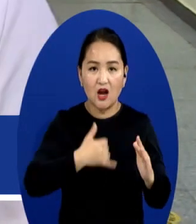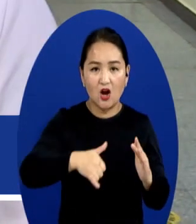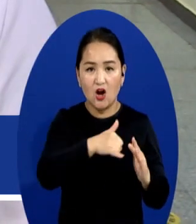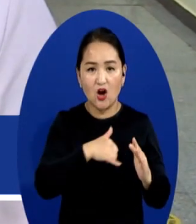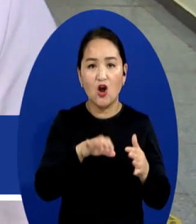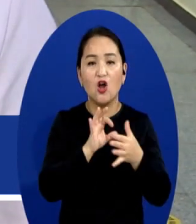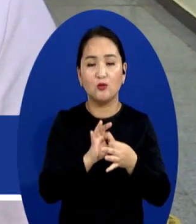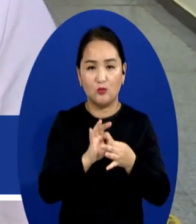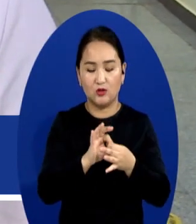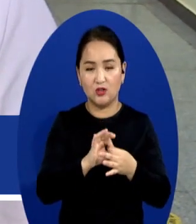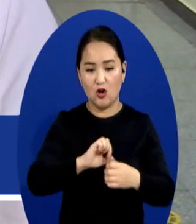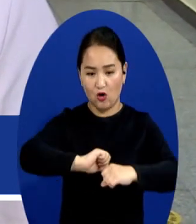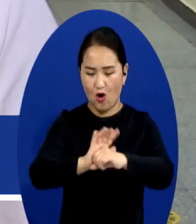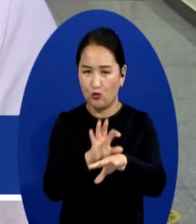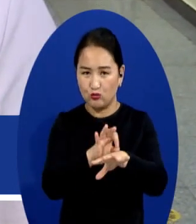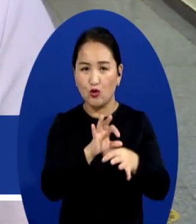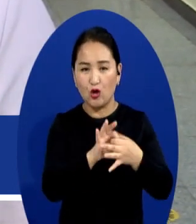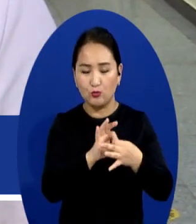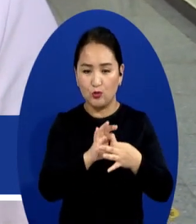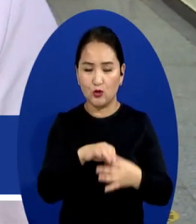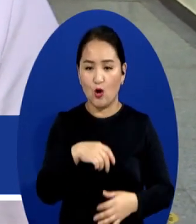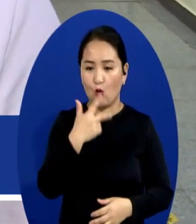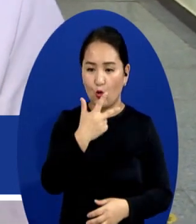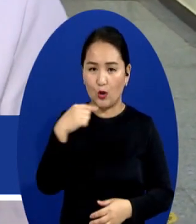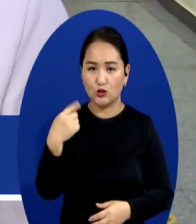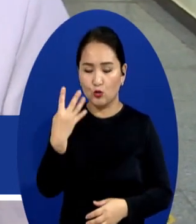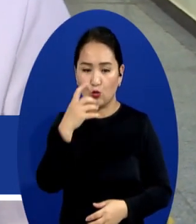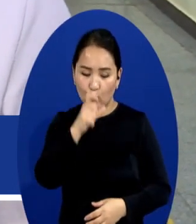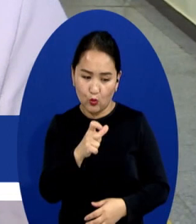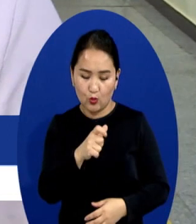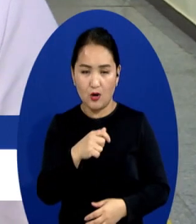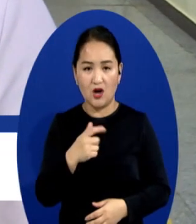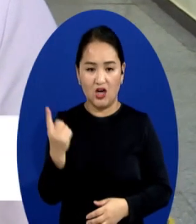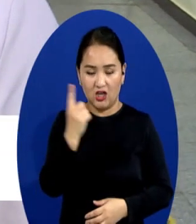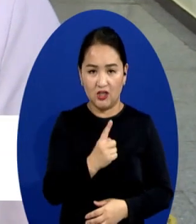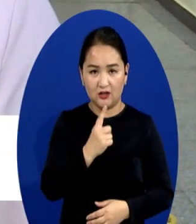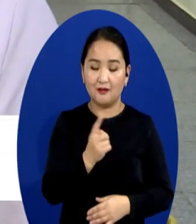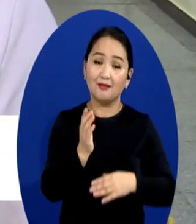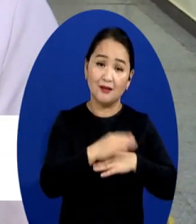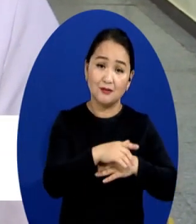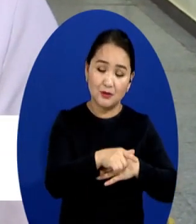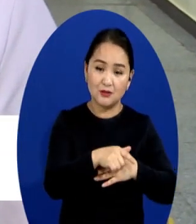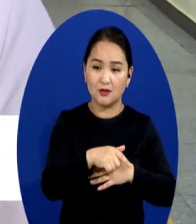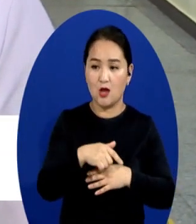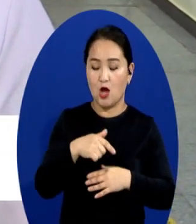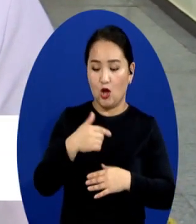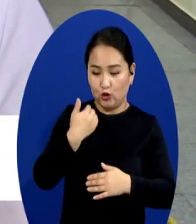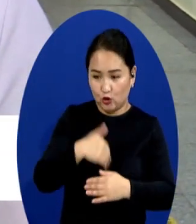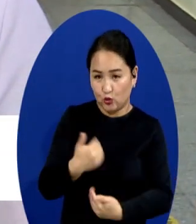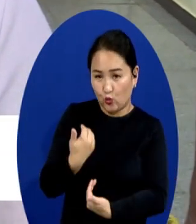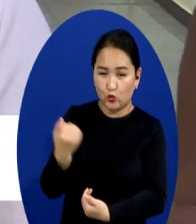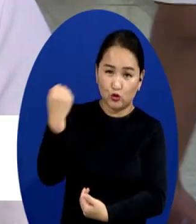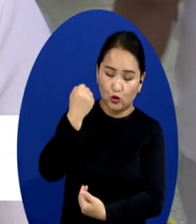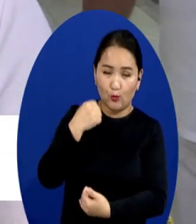холбоотой 3-4 хүн бол яг гэмтэл эмнэлэг дээр ирэв. Гэр бүлийн хүчирхийлэл шалтгаантайгаар насорсон байгаа. Төрсөн хүүхдтэй болон нөхртөө зодуулаад,